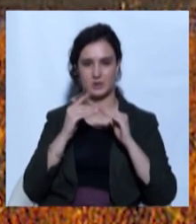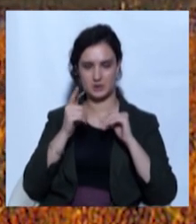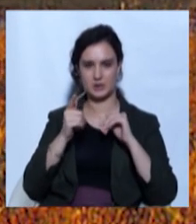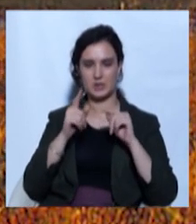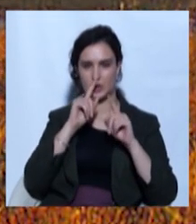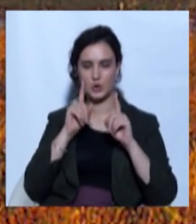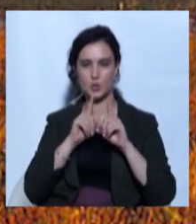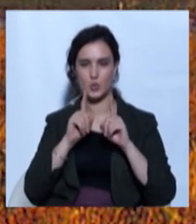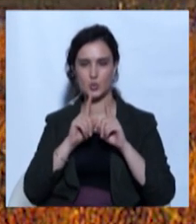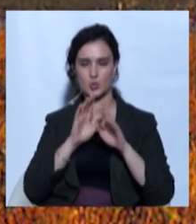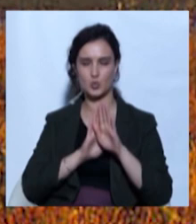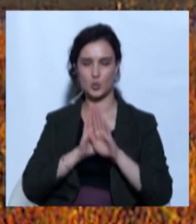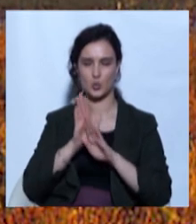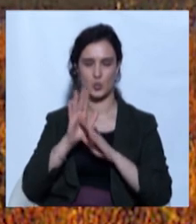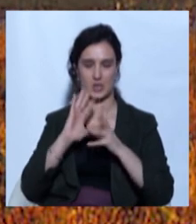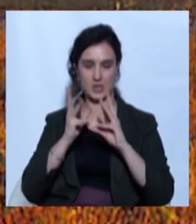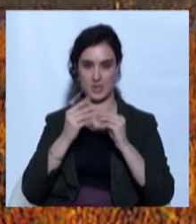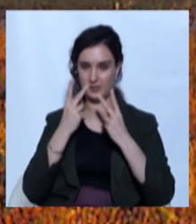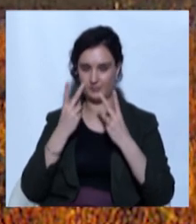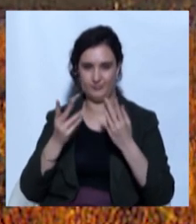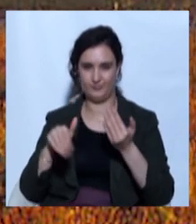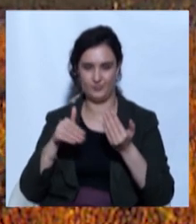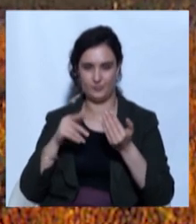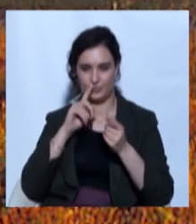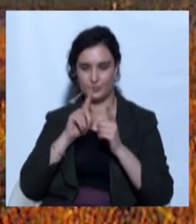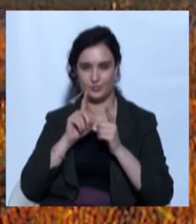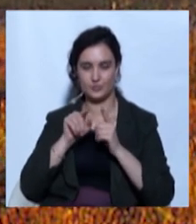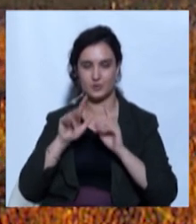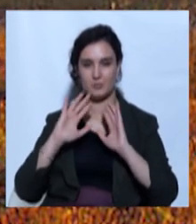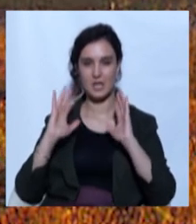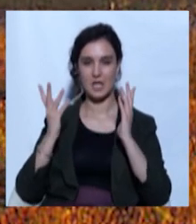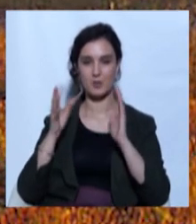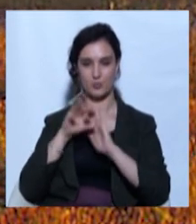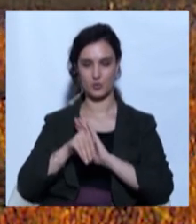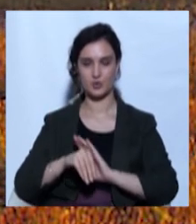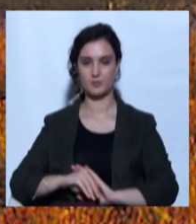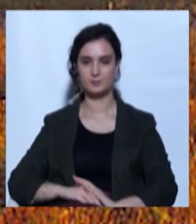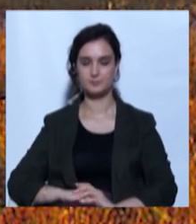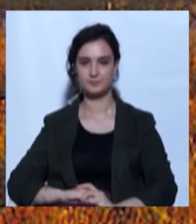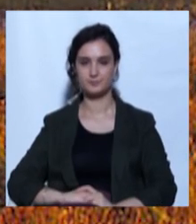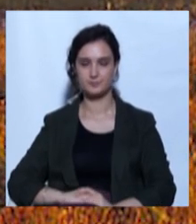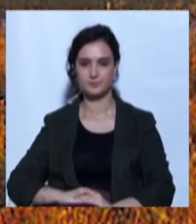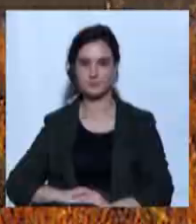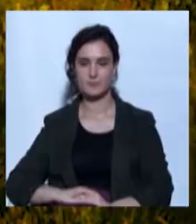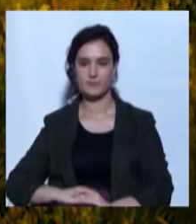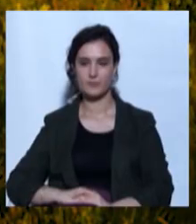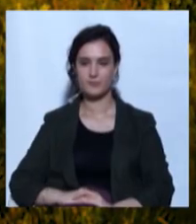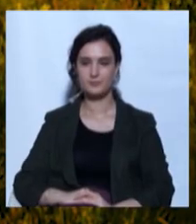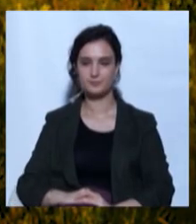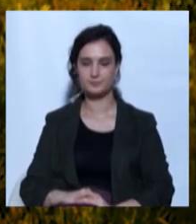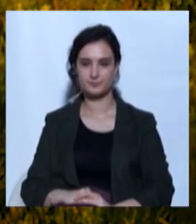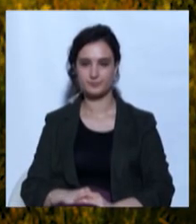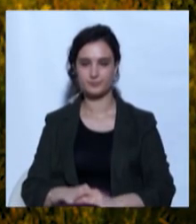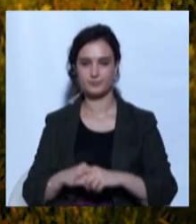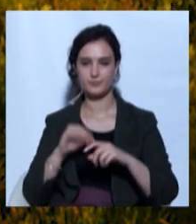ესეთი თითქოს სრულიად უსახური ამ გარემოში, არა?